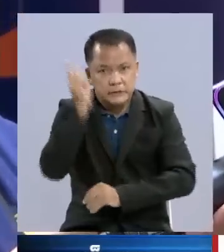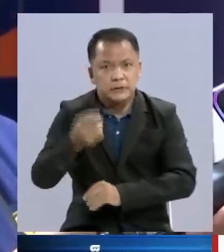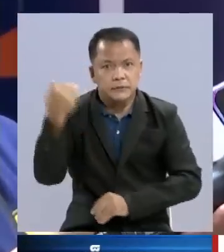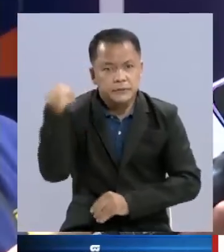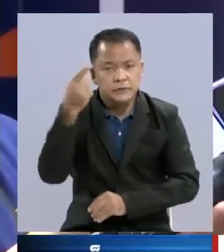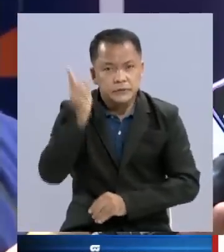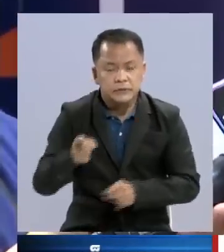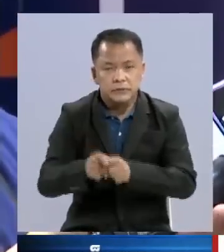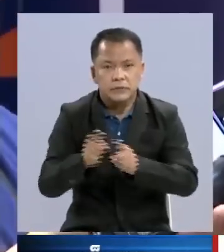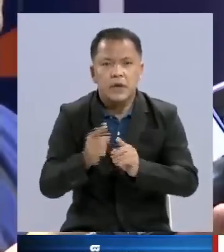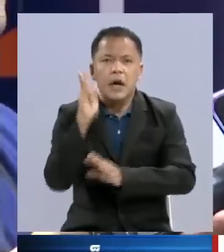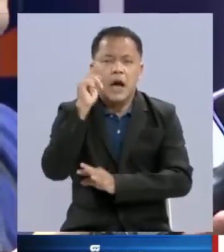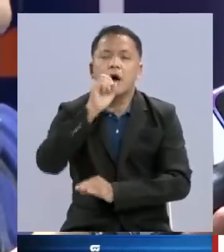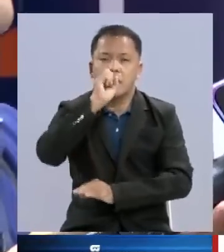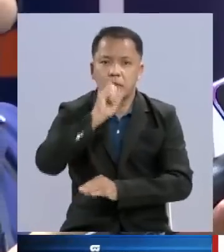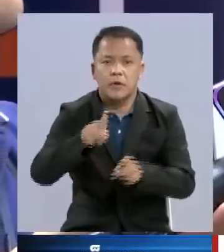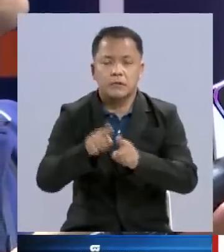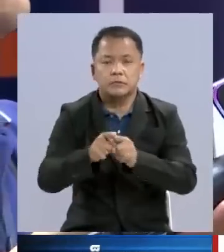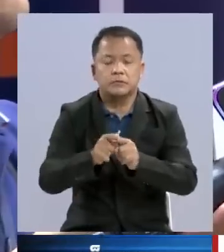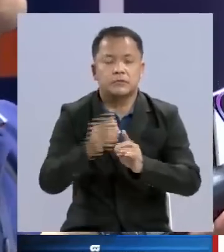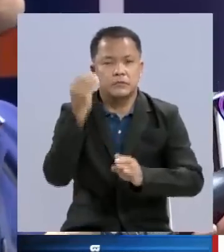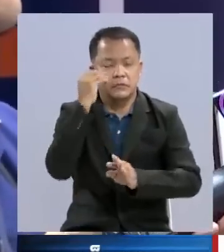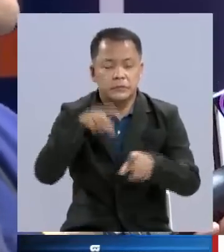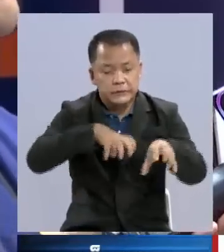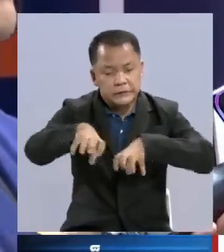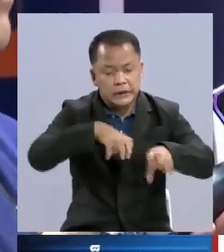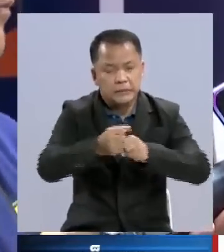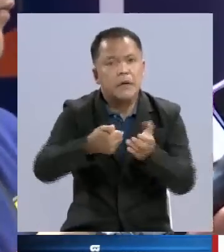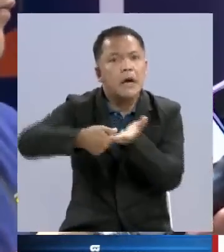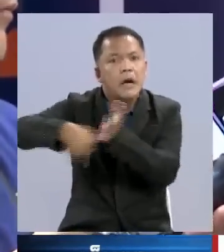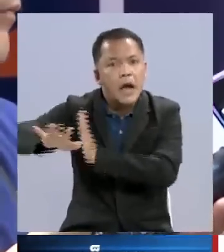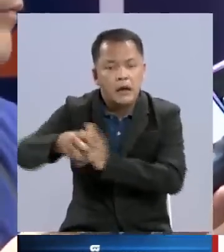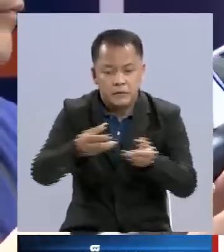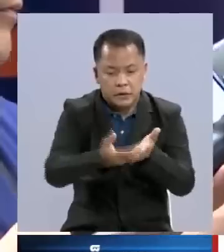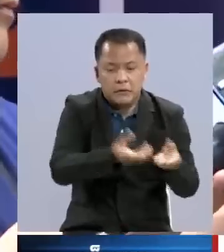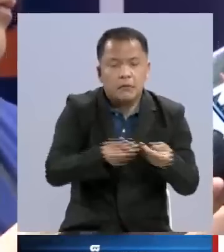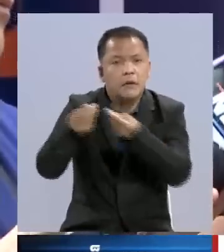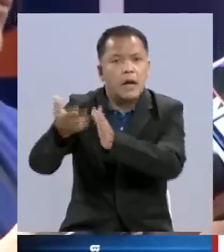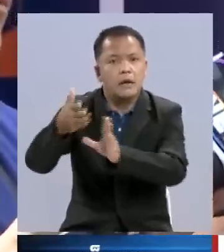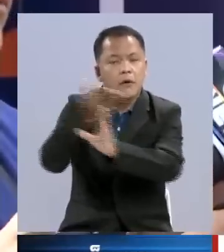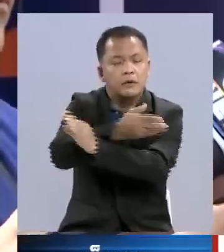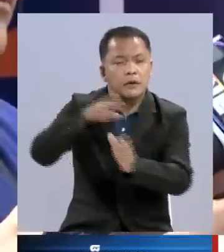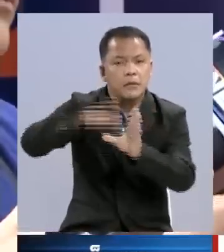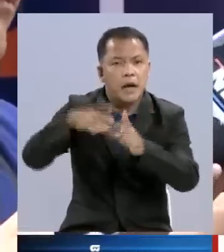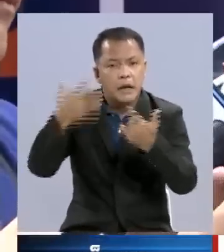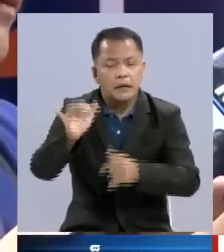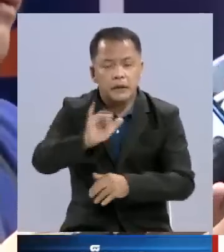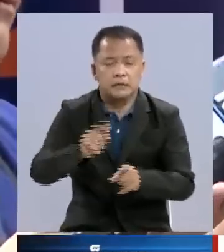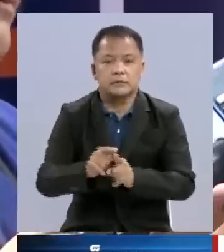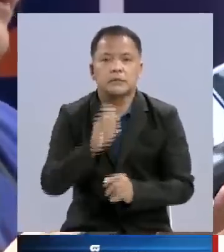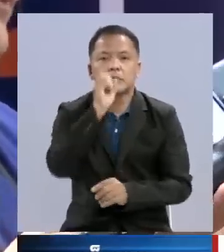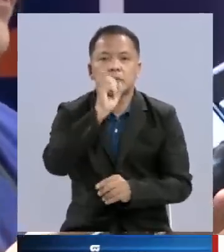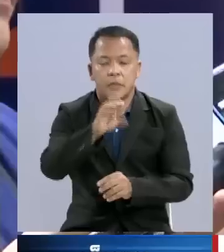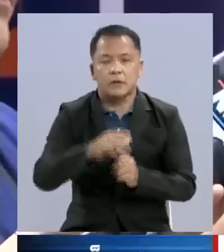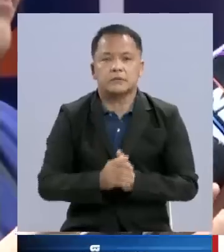ไม่ส่วนกระแสข่าวที่บอกว่าคุณพิธาเหมือนไปดำเนินการในการขายหุ้นโอนหุ้นก่อนลงสมัครแล้วหรือเปล่าเรื่องนี้เนี่ยคุณชัยธ